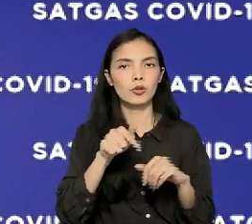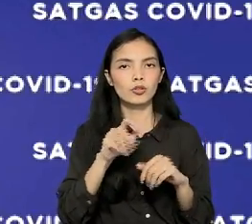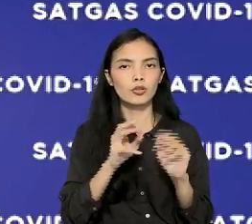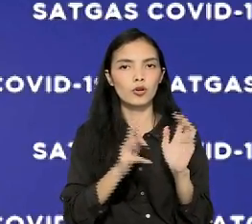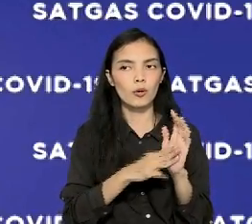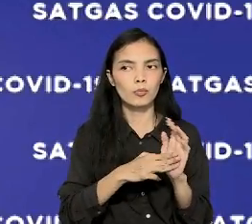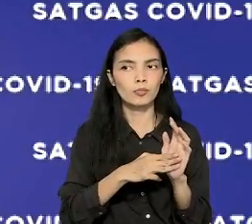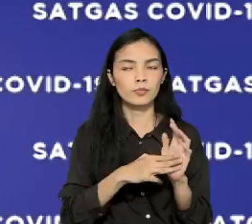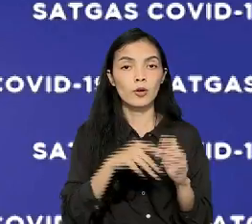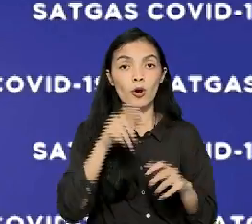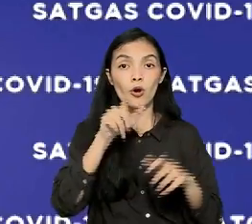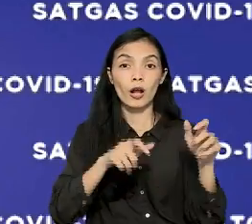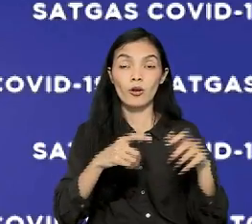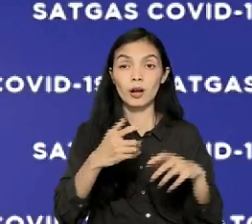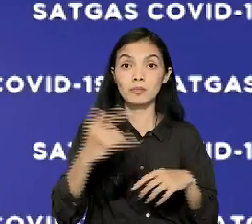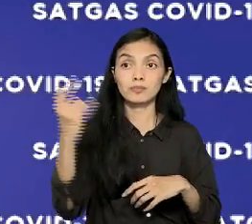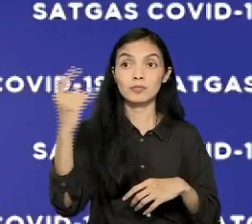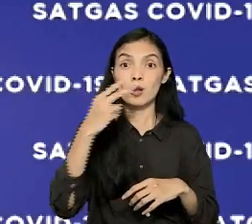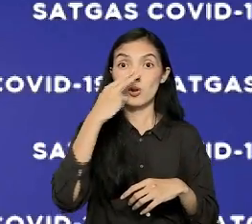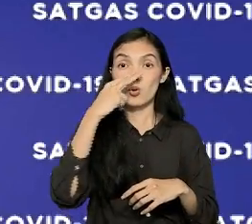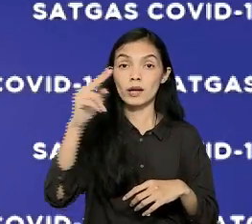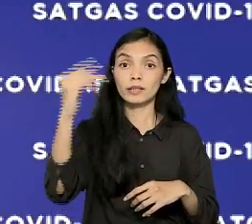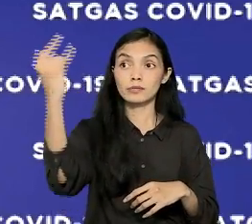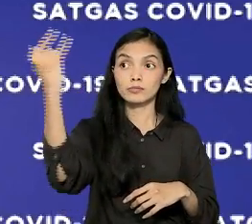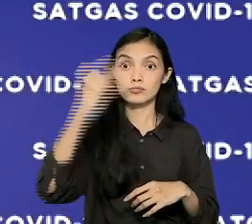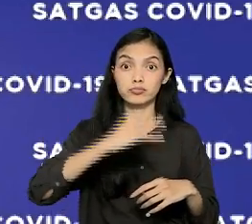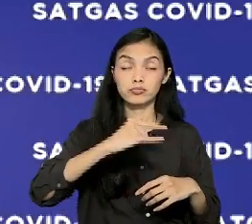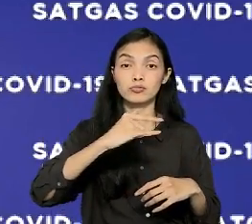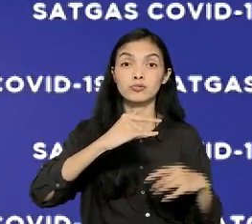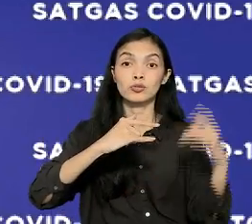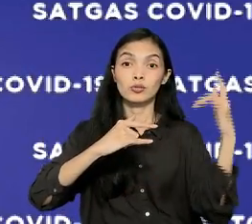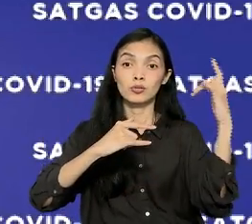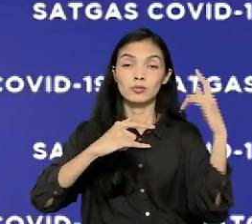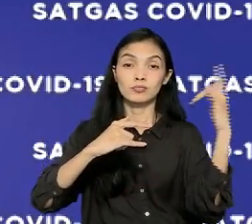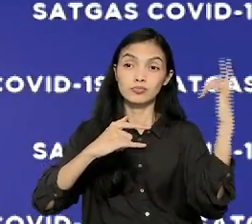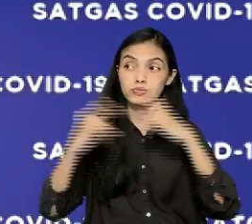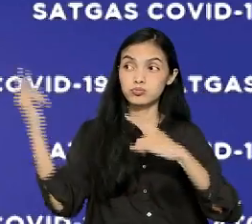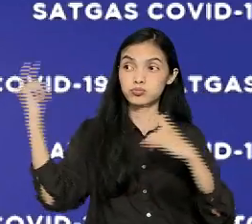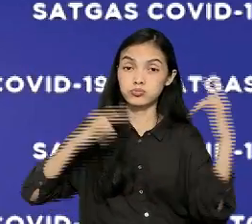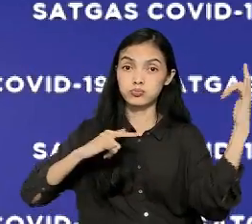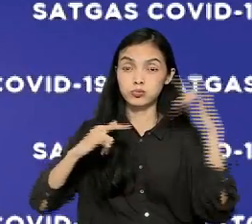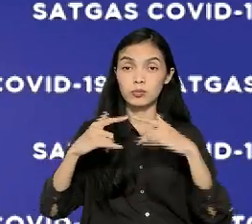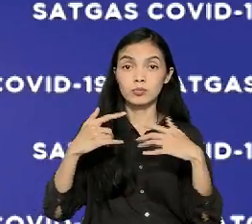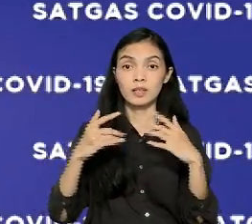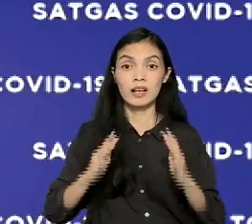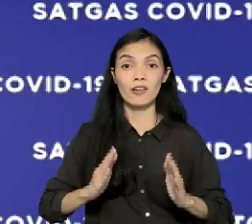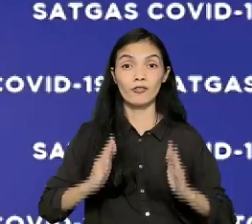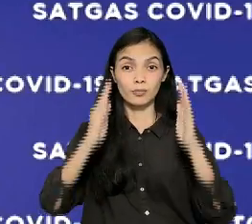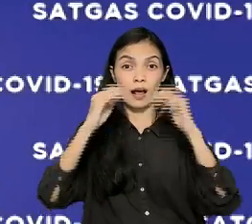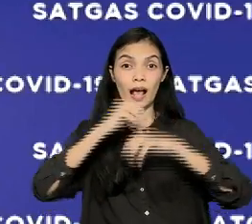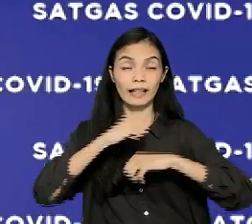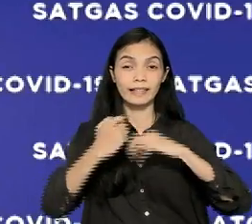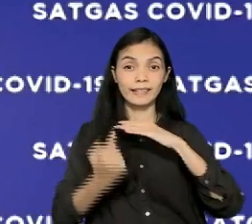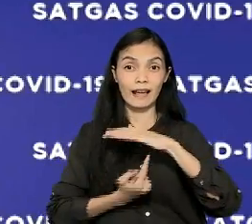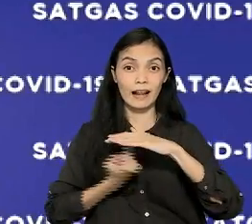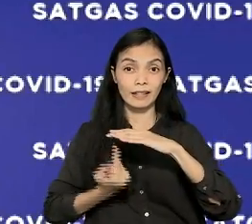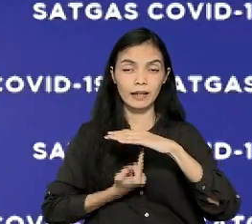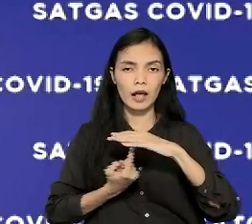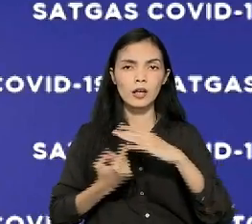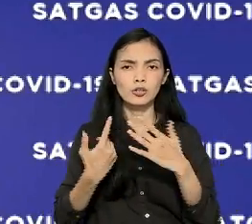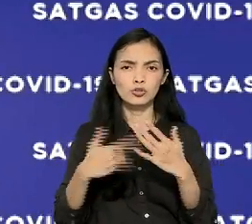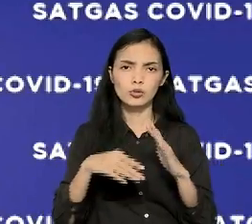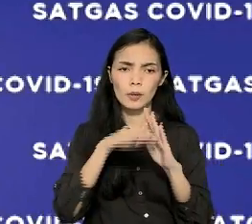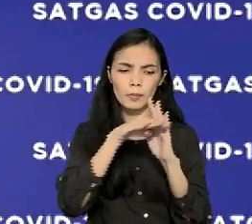Semua pelaku perjalanan luar negeri yang melakukan karantina di Wisma Atlet telah menjalankan karantina sesuai